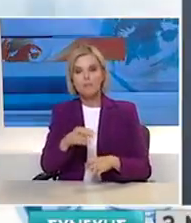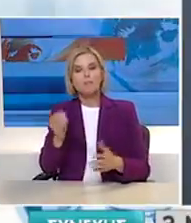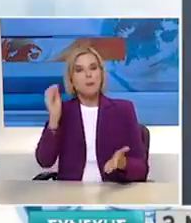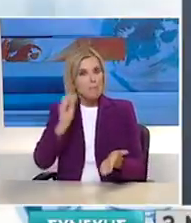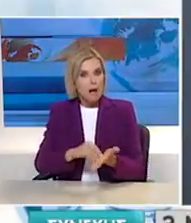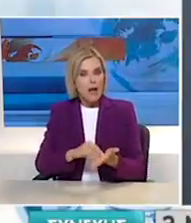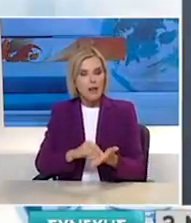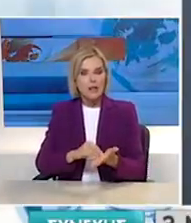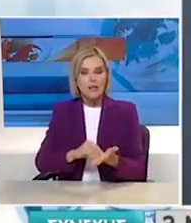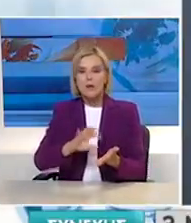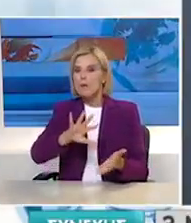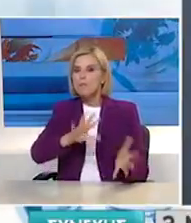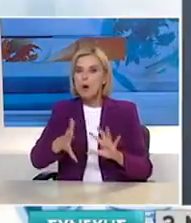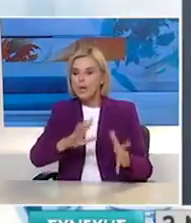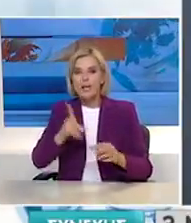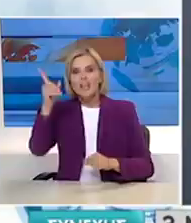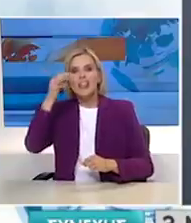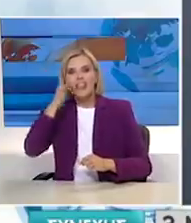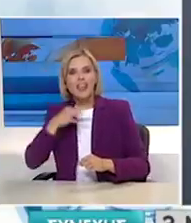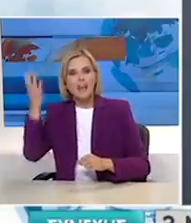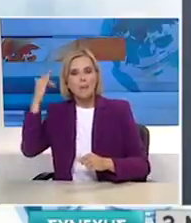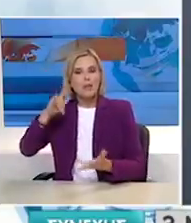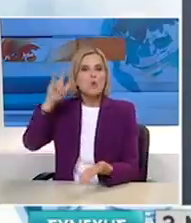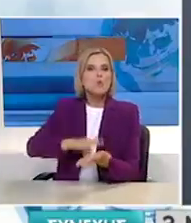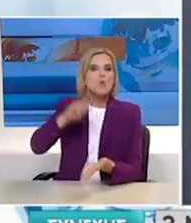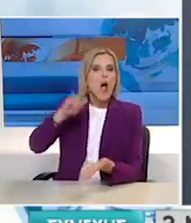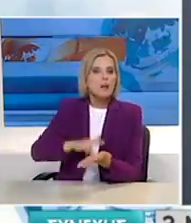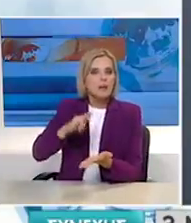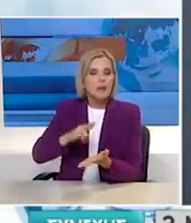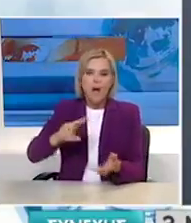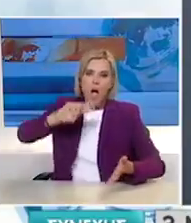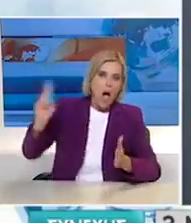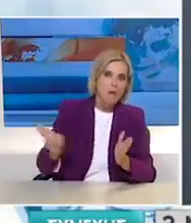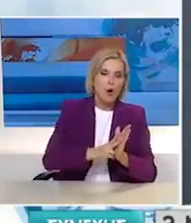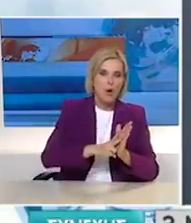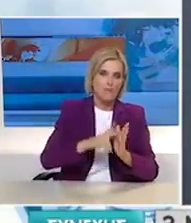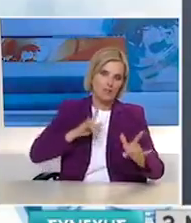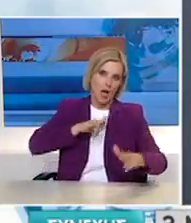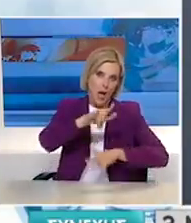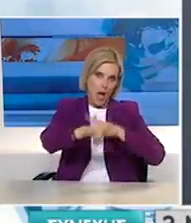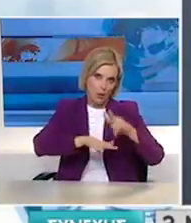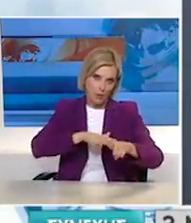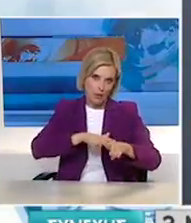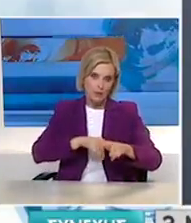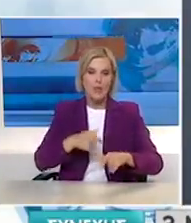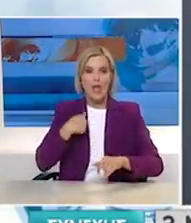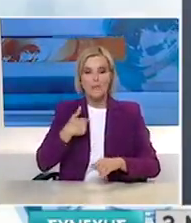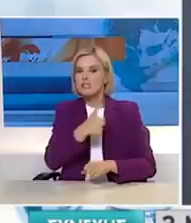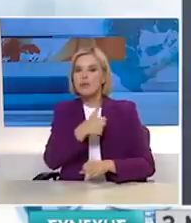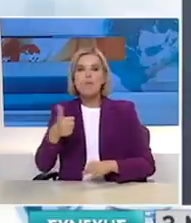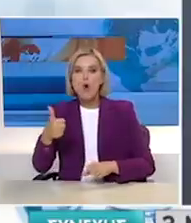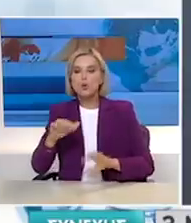ξανά και τον επόμενο χρόνο. Άρα, τίποτα αυτή τη στιγμή δεν είναι προδιαγεγραμμένο. Βαδίζουμε με βάση τα επιδημιολογικά δεδομένα στην Ευρώπη, η